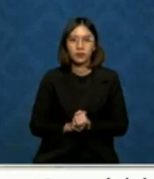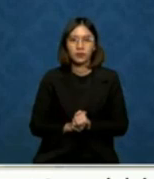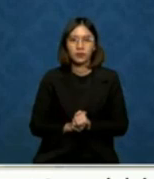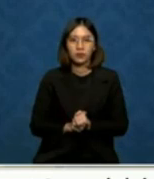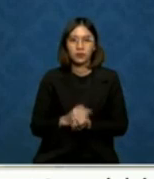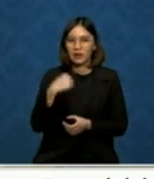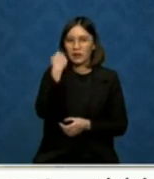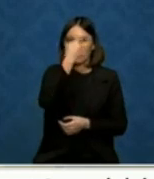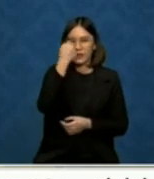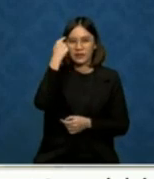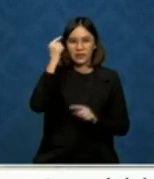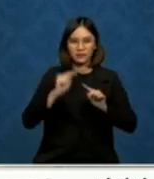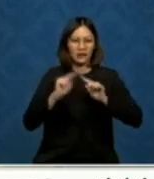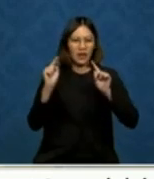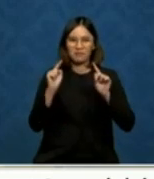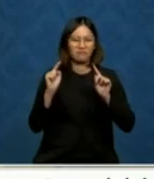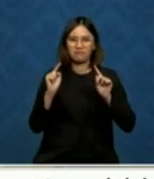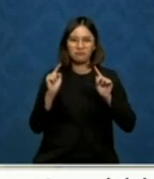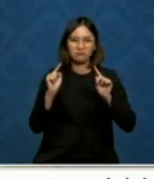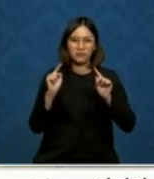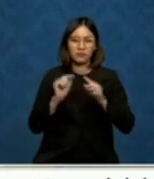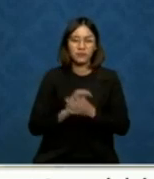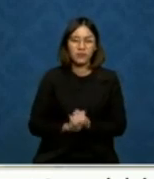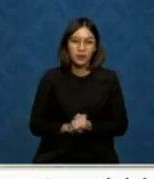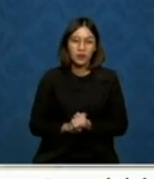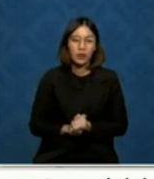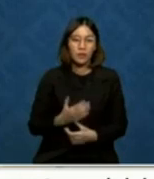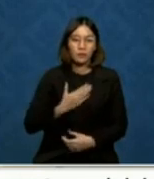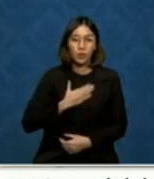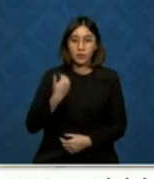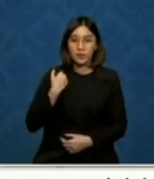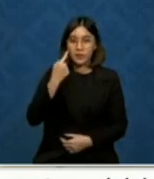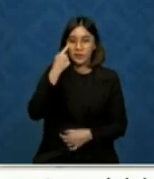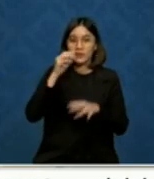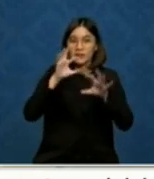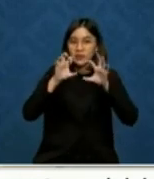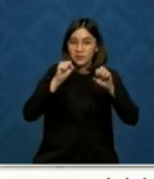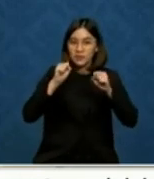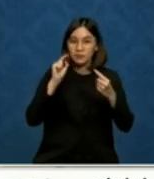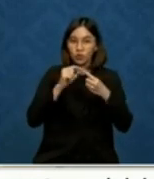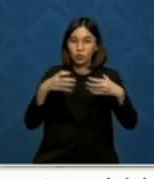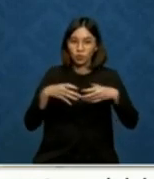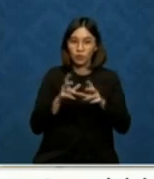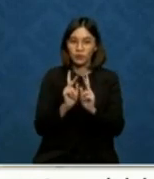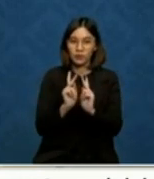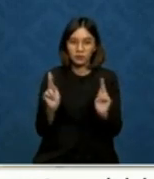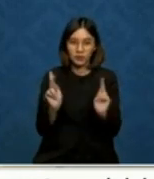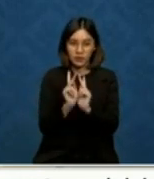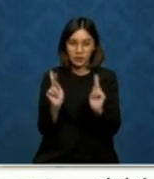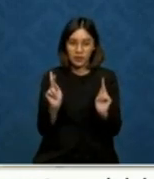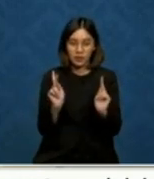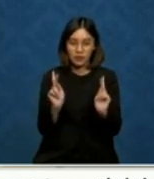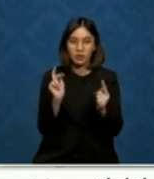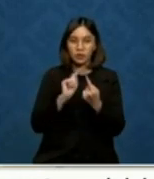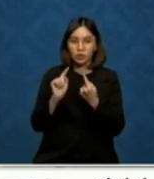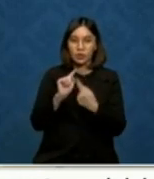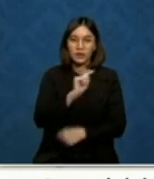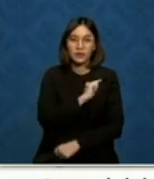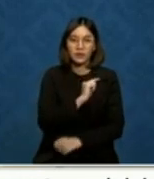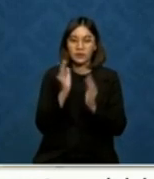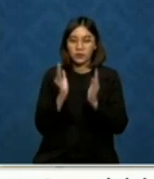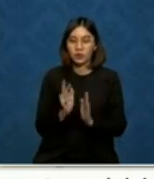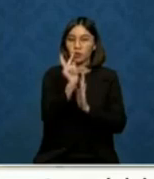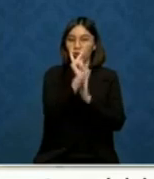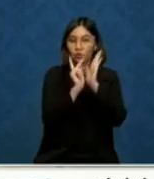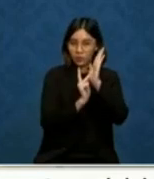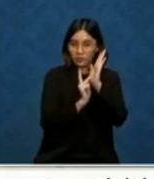คงจะไม่มีคนที่เห็นต่างแต่อย่างไรก็ตามผมมีข้อสังเกตครับในชั้นกรรมาธิการในฐานะที่เป็นนักกฎหมายแ